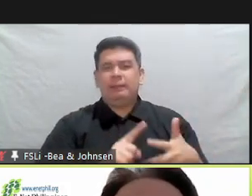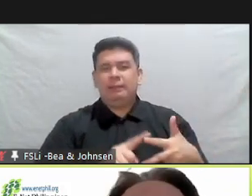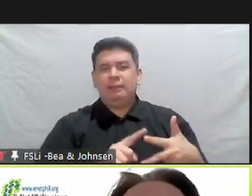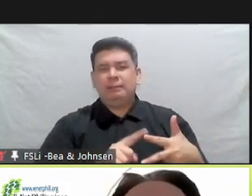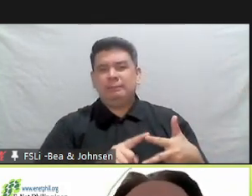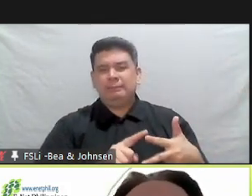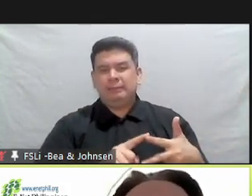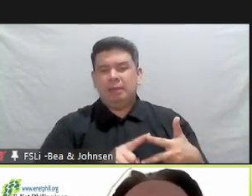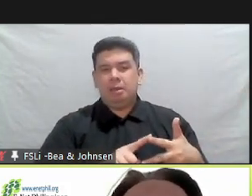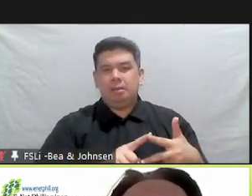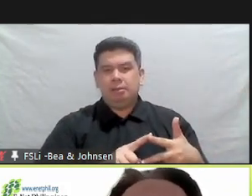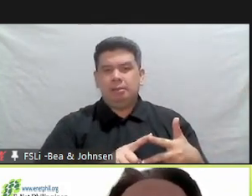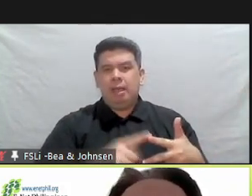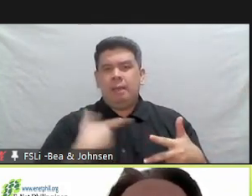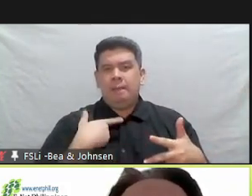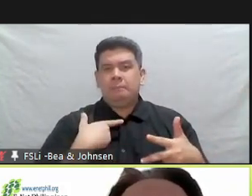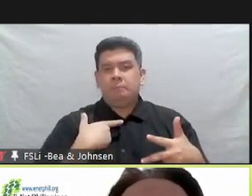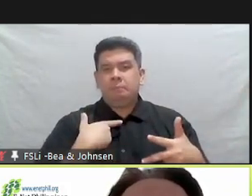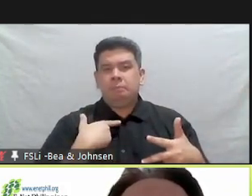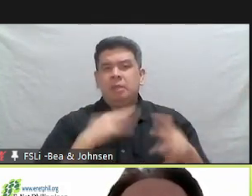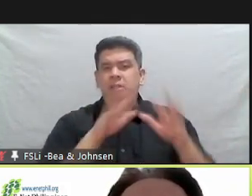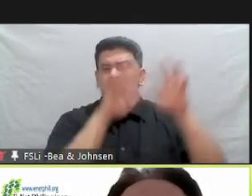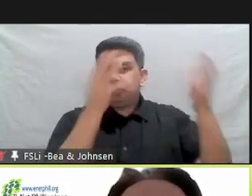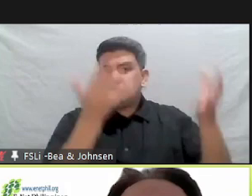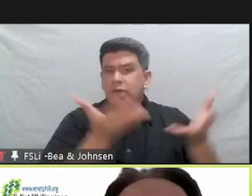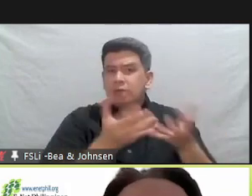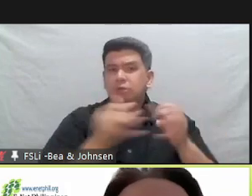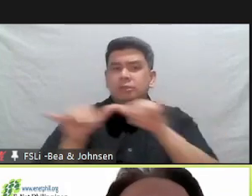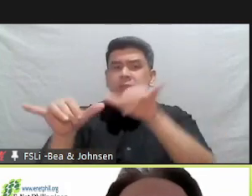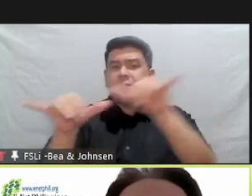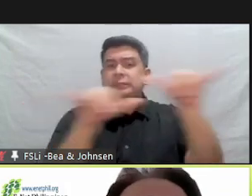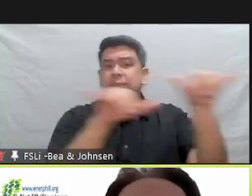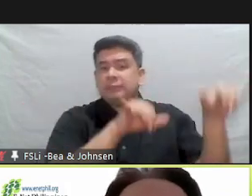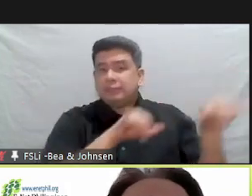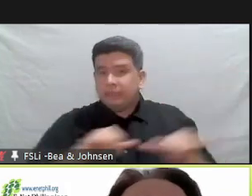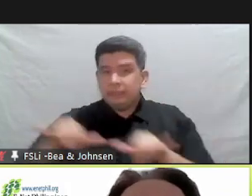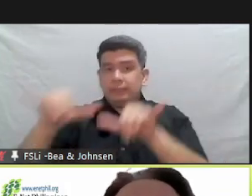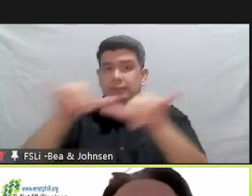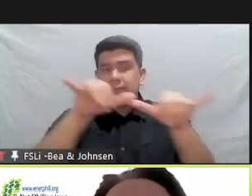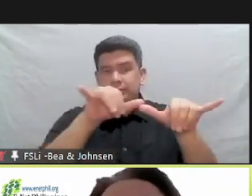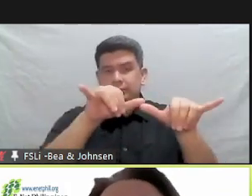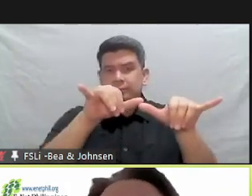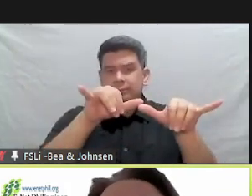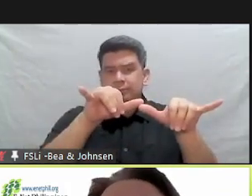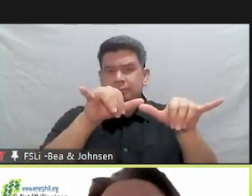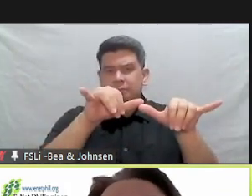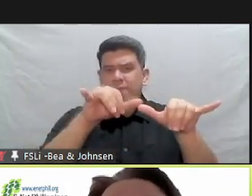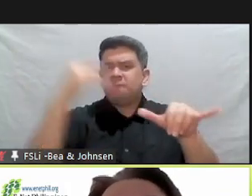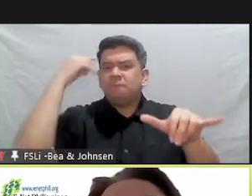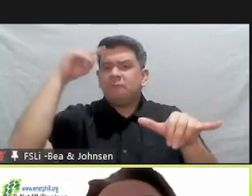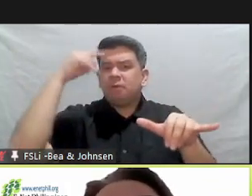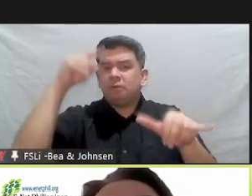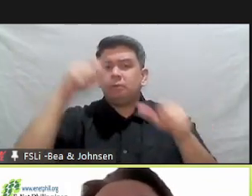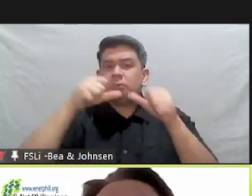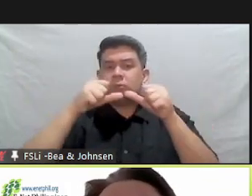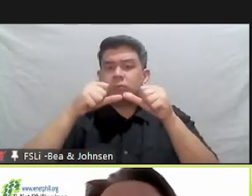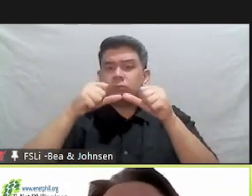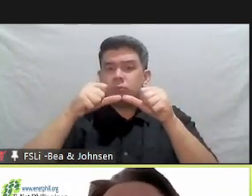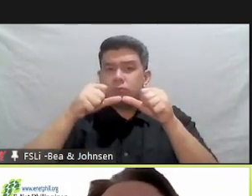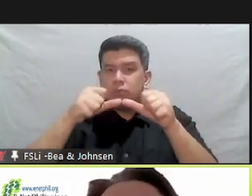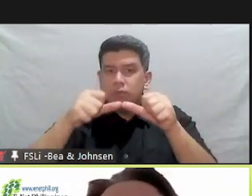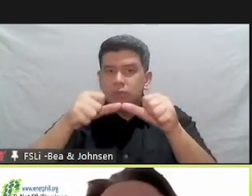abatayan, no? Kung bakit sinasabi natin na mahalaga na tuloy-tuloy, no, na isagawa, ipatupad